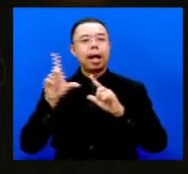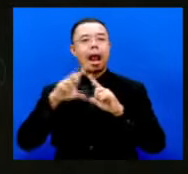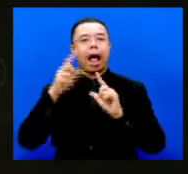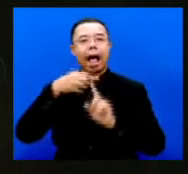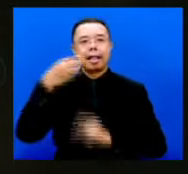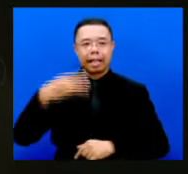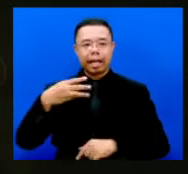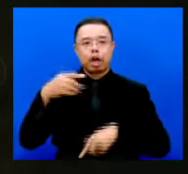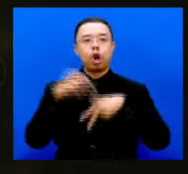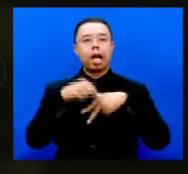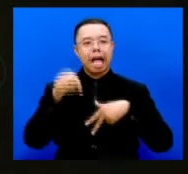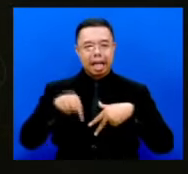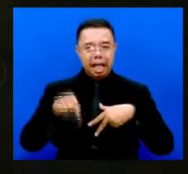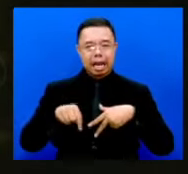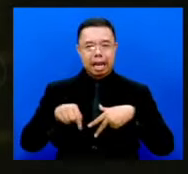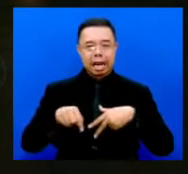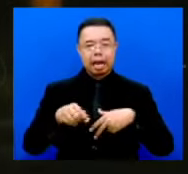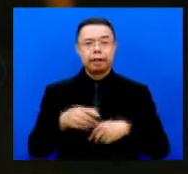Selatan.